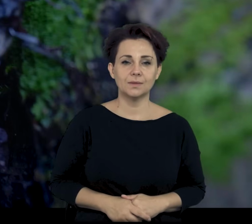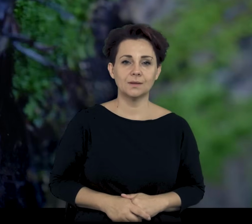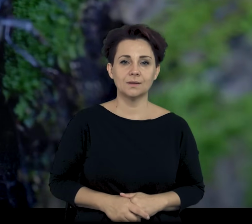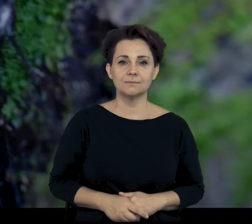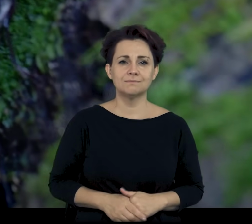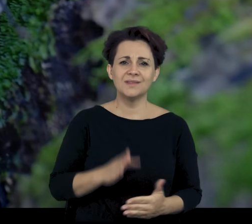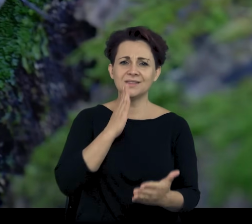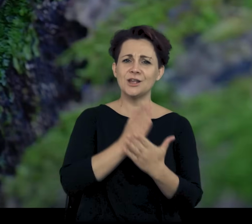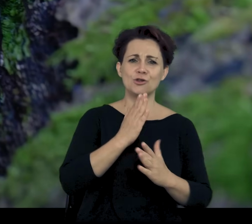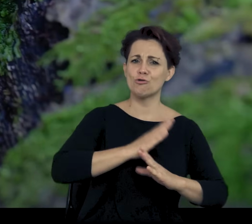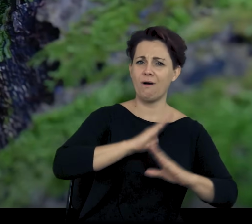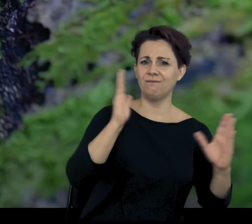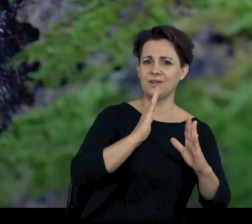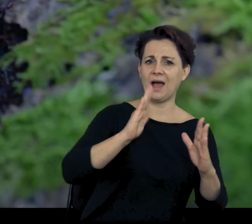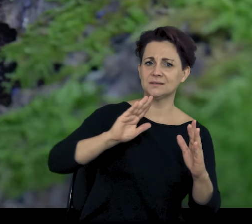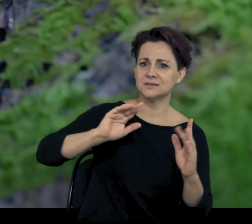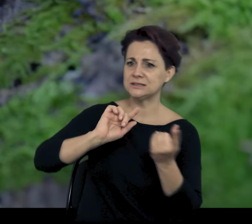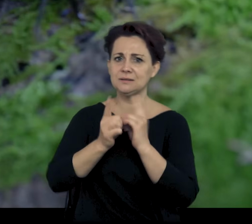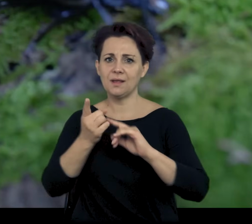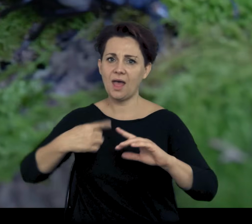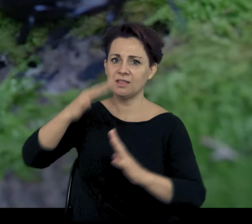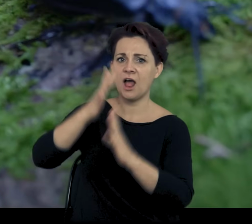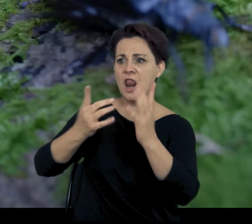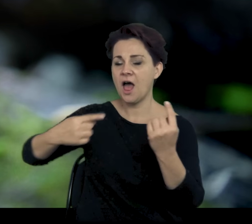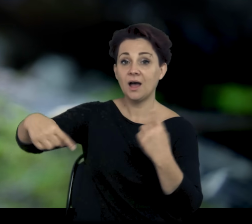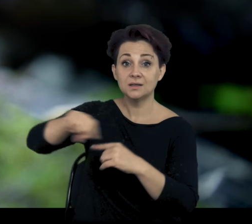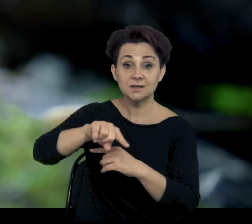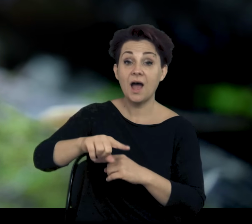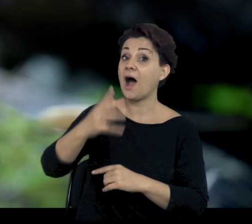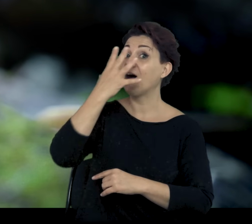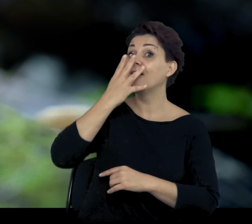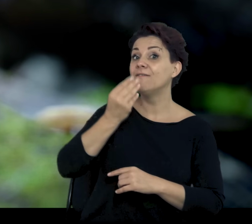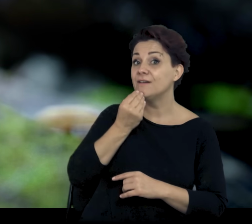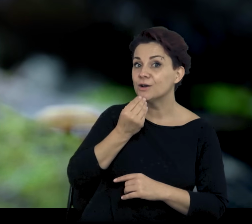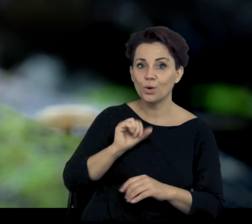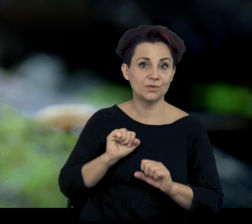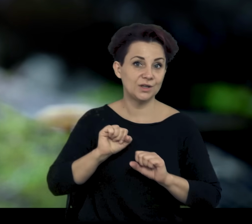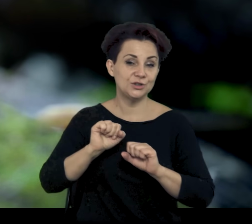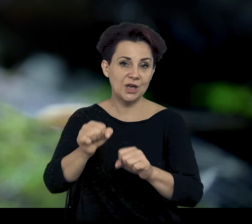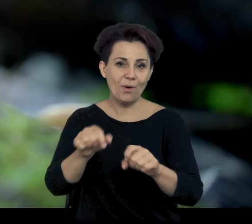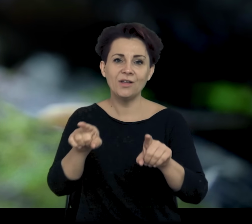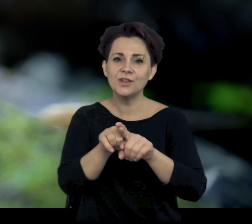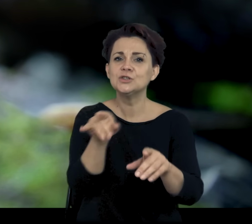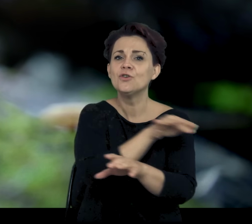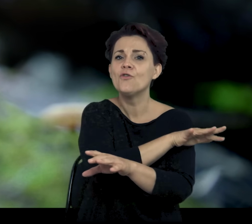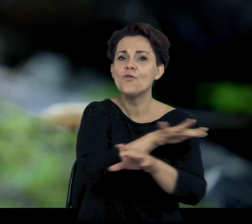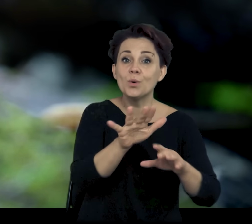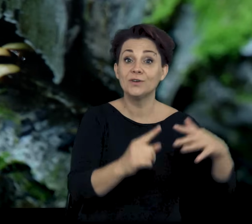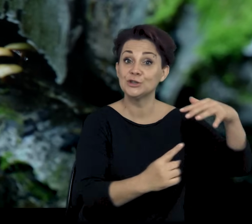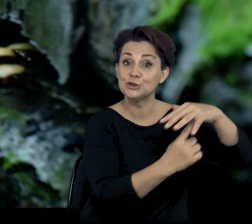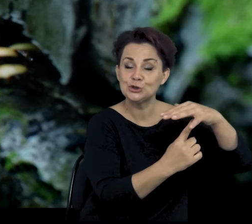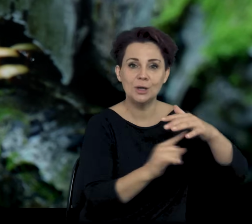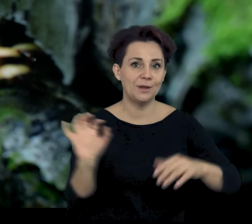Nie tylko wiatry zmieniają ekosystemy leśne. Na ich wygląd i funkcjonowanie wpływają także grzyby